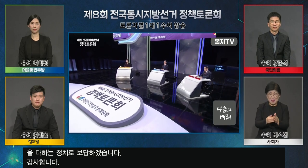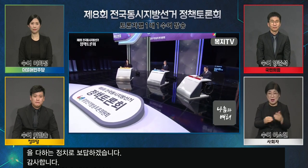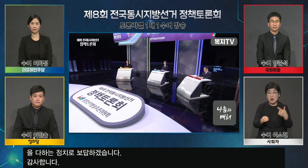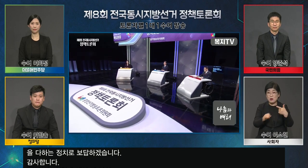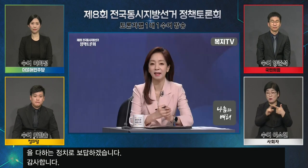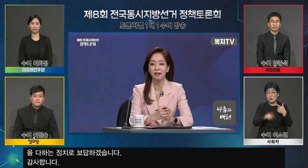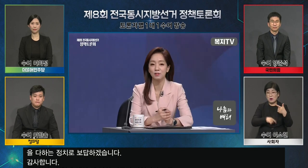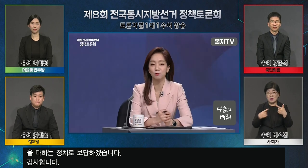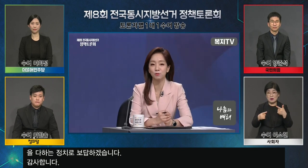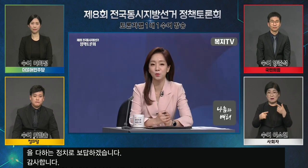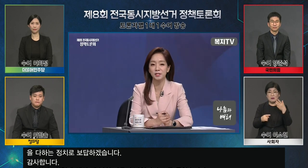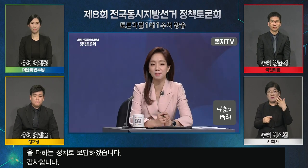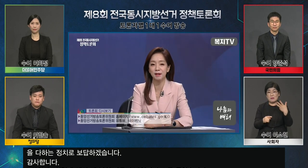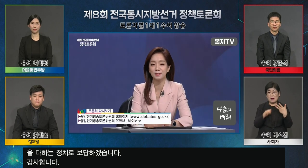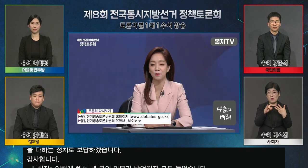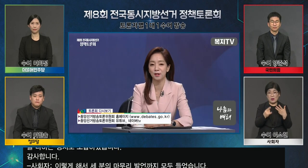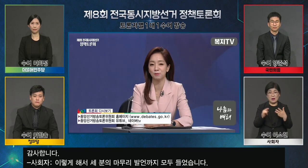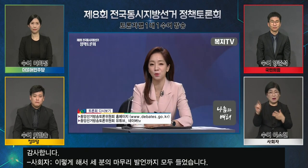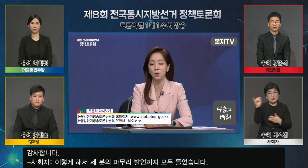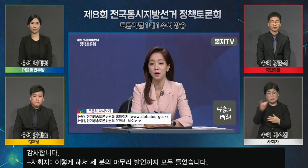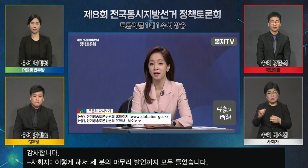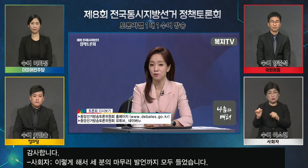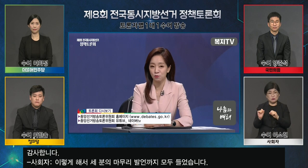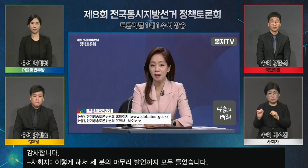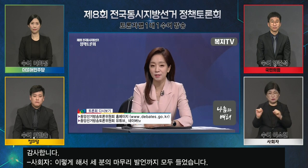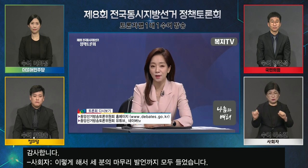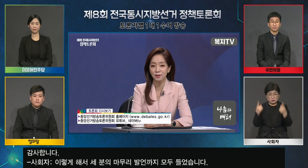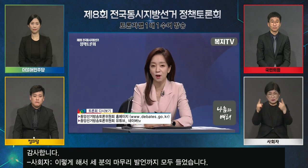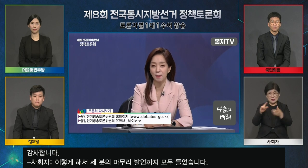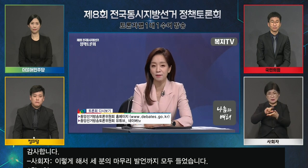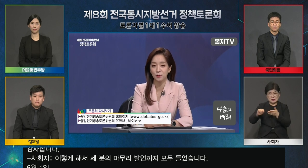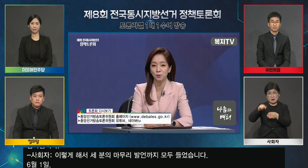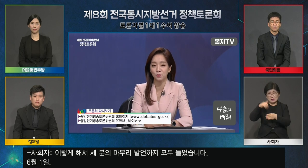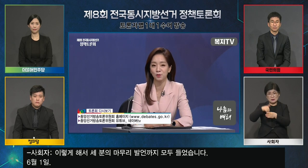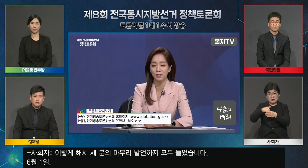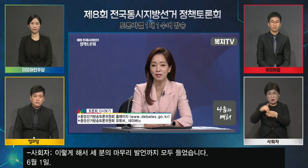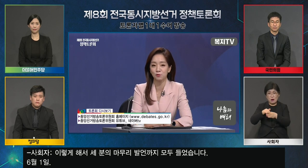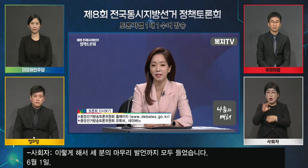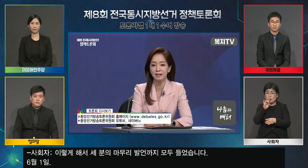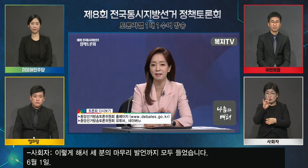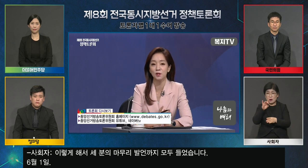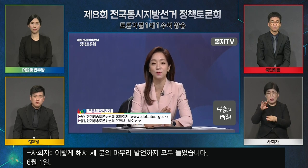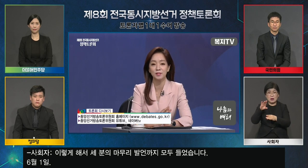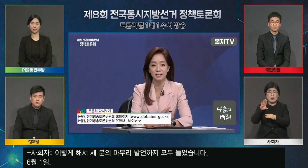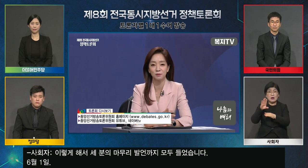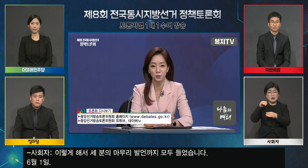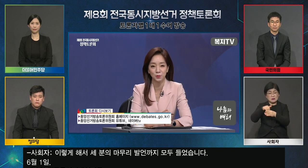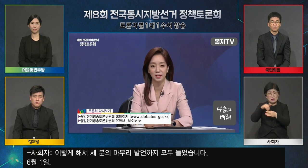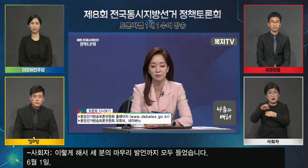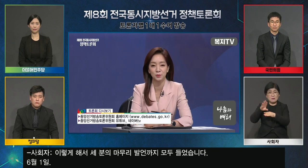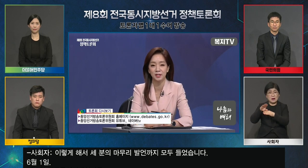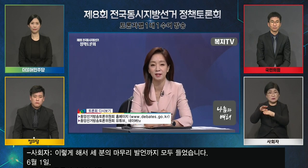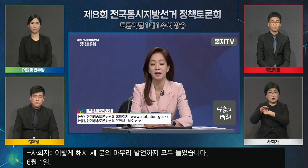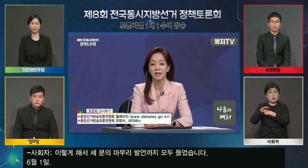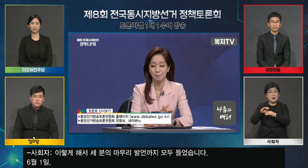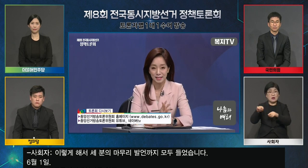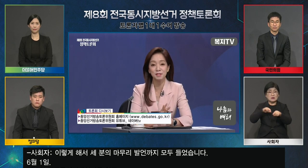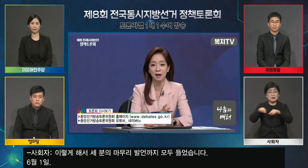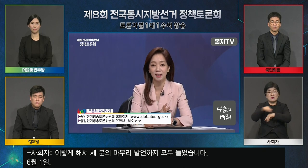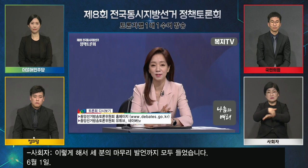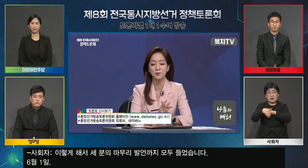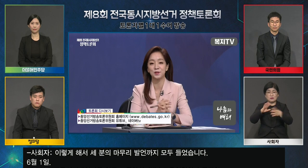제8회 전국동시지방선거를 앞두고 중앙선거방송토론위원회가 주관한 정책토론회는 오늘이